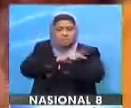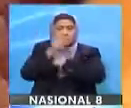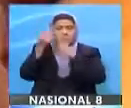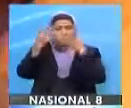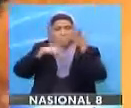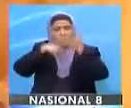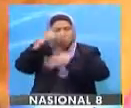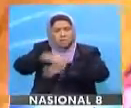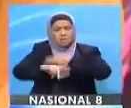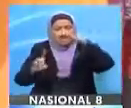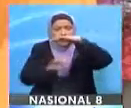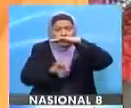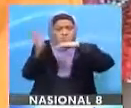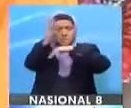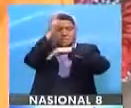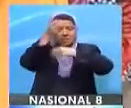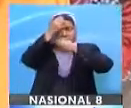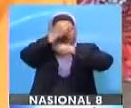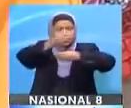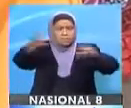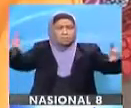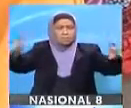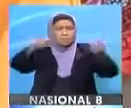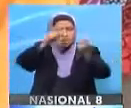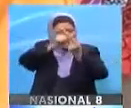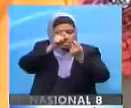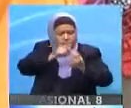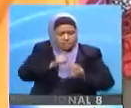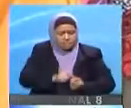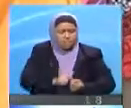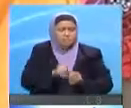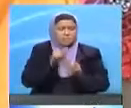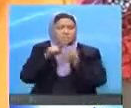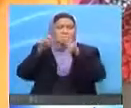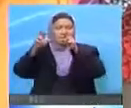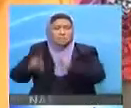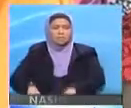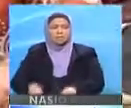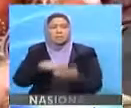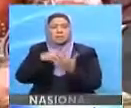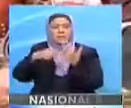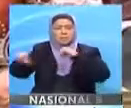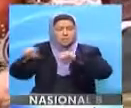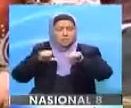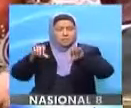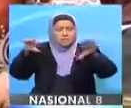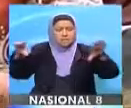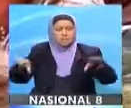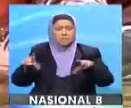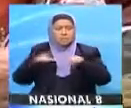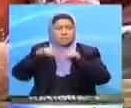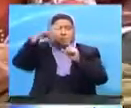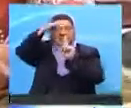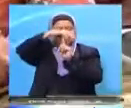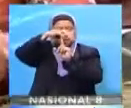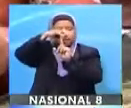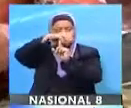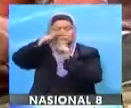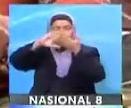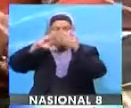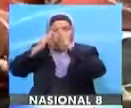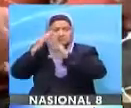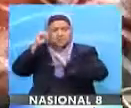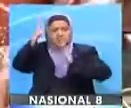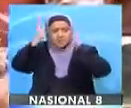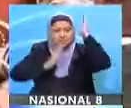dapat dijelaskan dengan lebih terperinci kepada rakyat tempatan. Antara aktiviti diadakan termasuk gerai Komuniti Satu Malaysia, mini studio